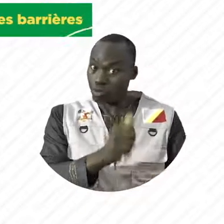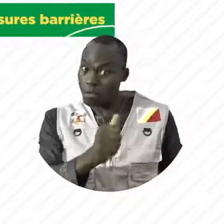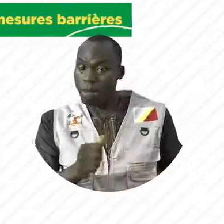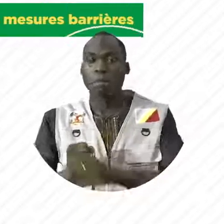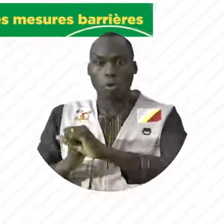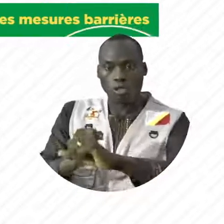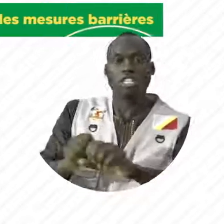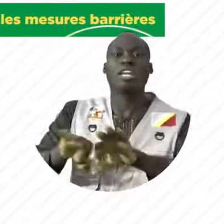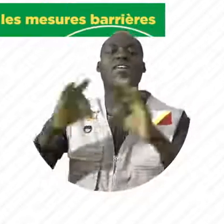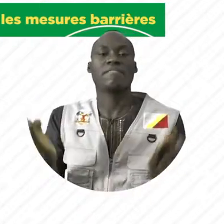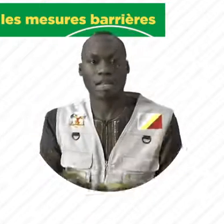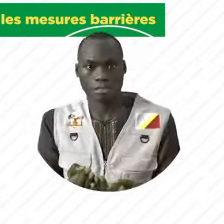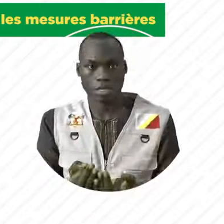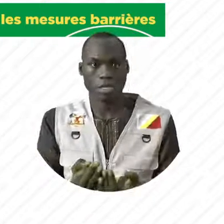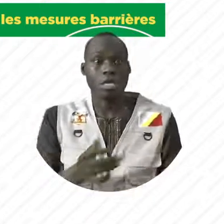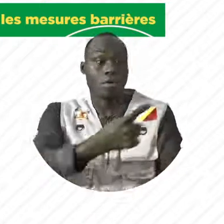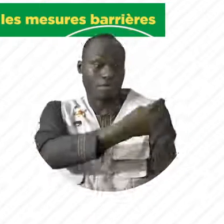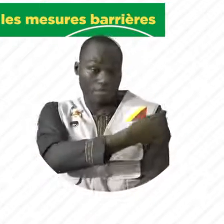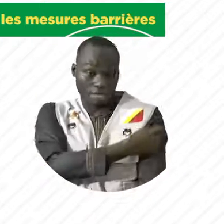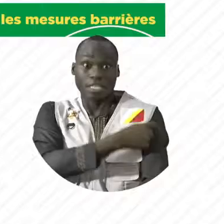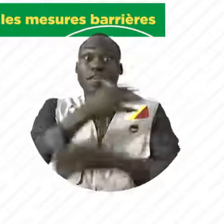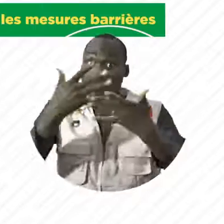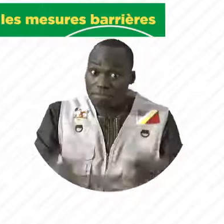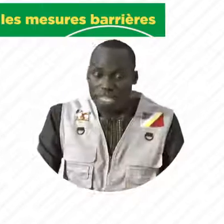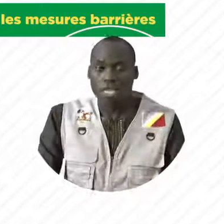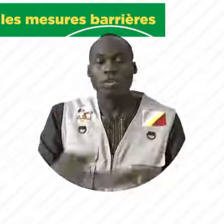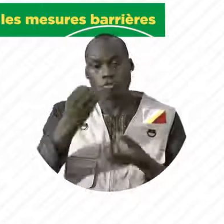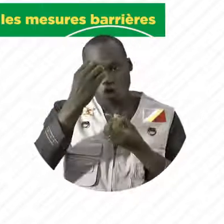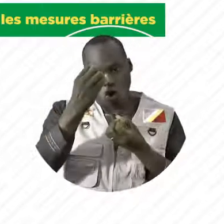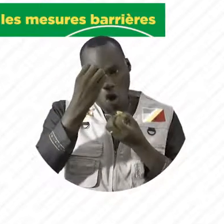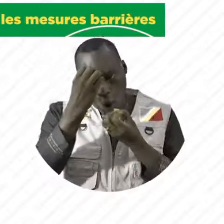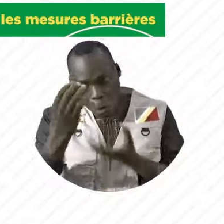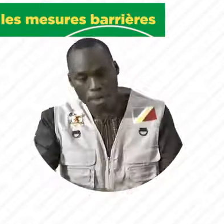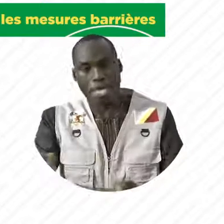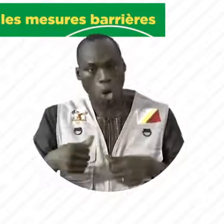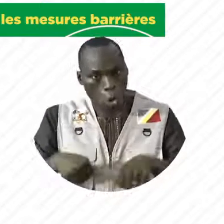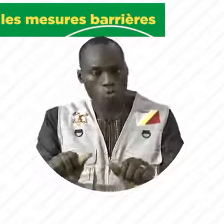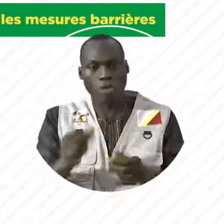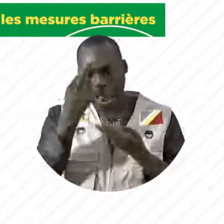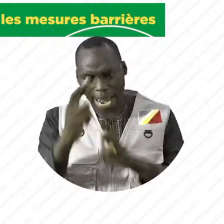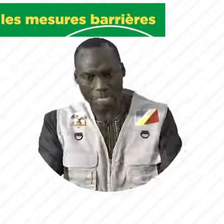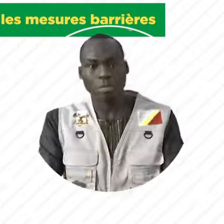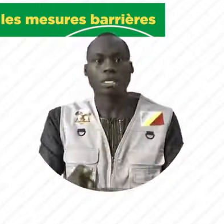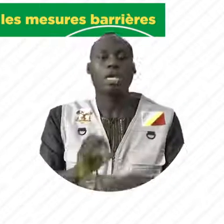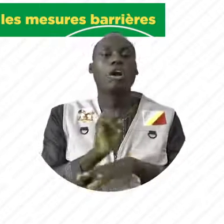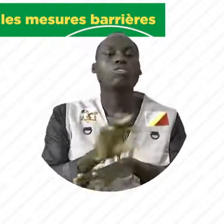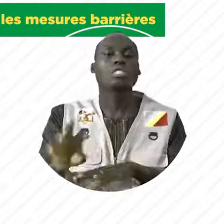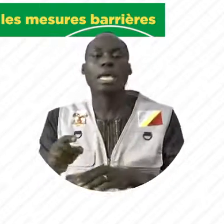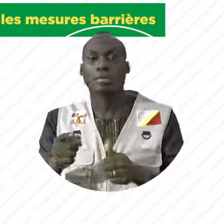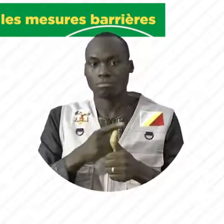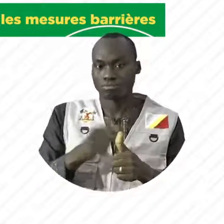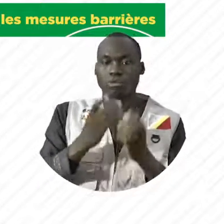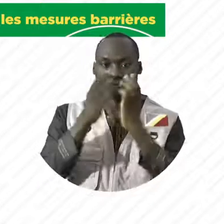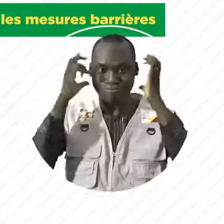Après avoir été vaccinés, nous devrions continuer à respecter les mesures barrières en portant correctement nos masques, en